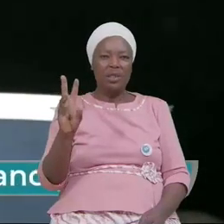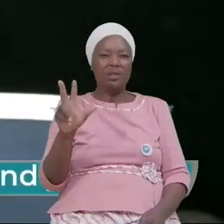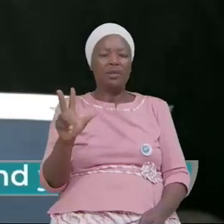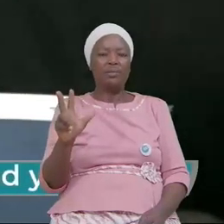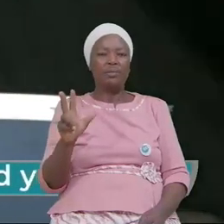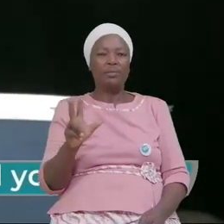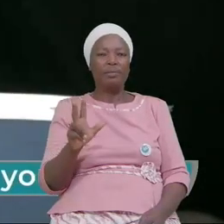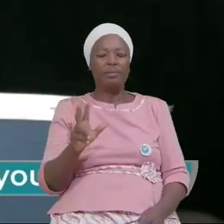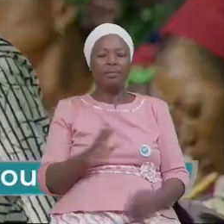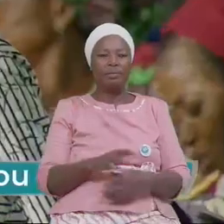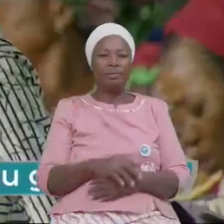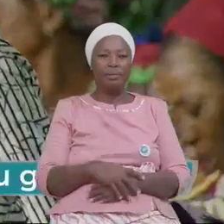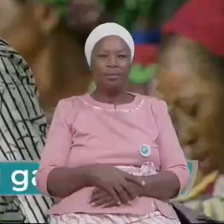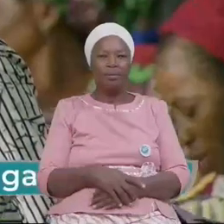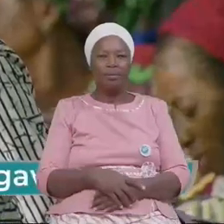63.